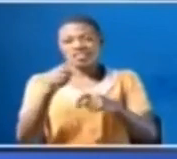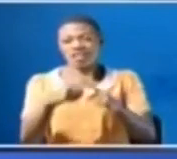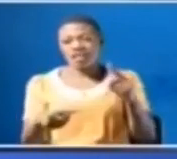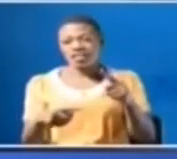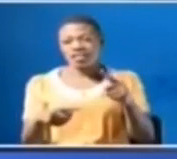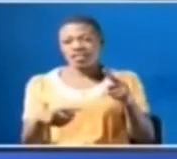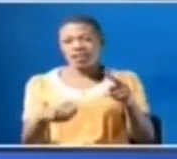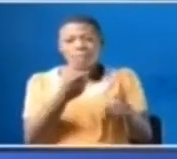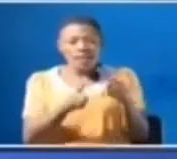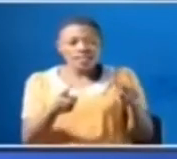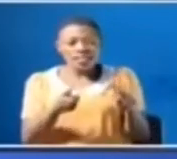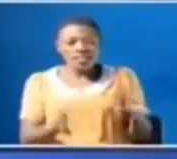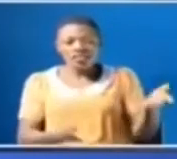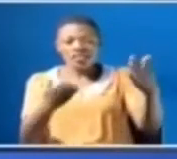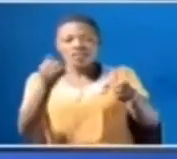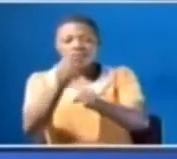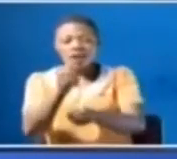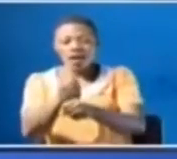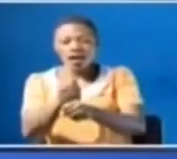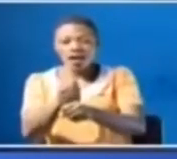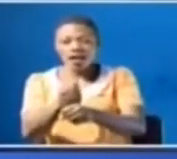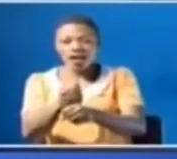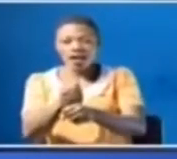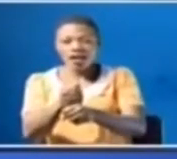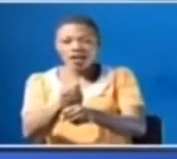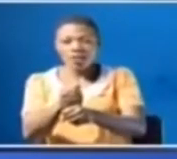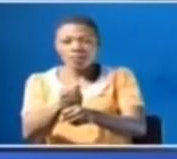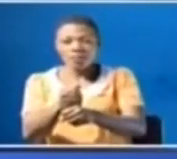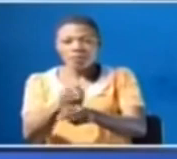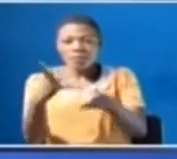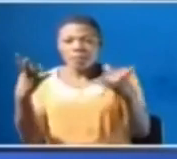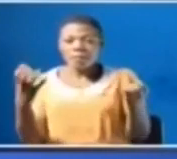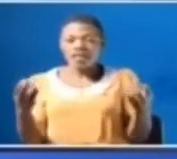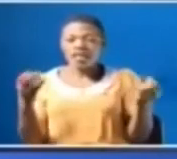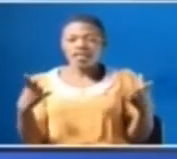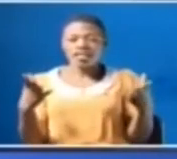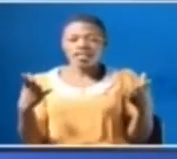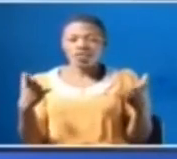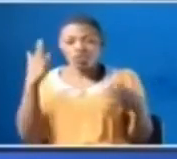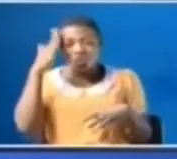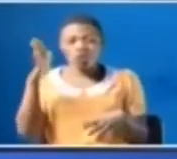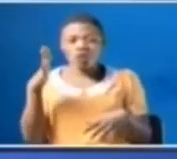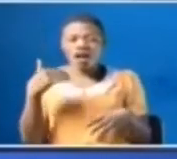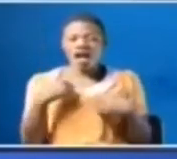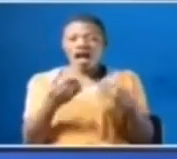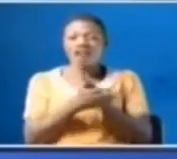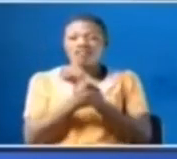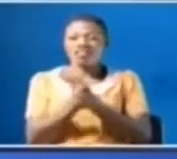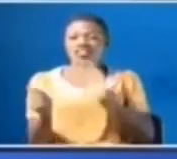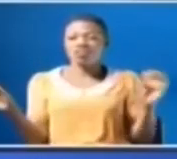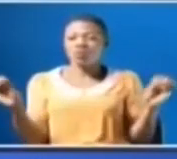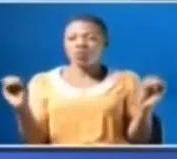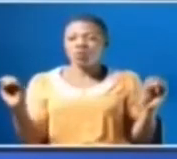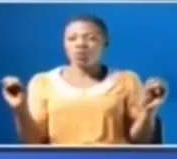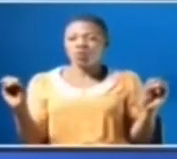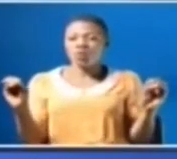lakini akiwekwa kwenye kazi pale maybe ana theory. In fact wengi hata wenye this consulting firms, most of the ones ambao